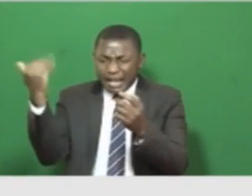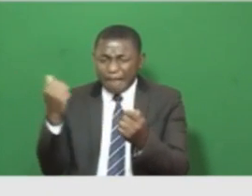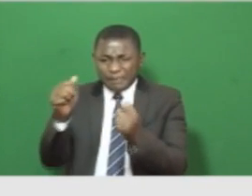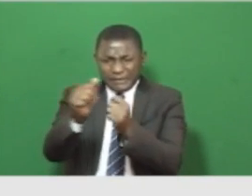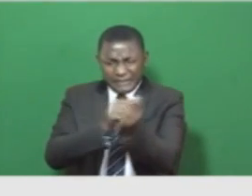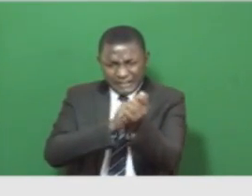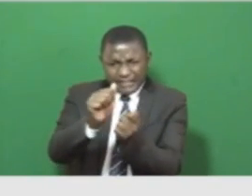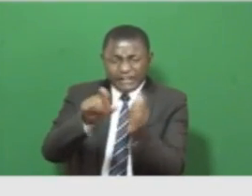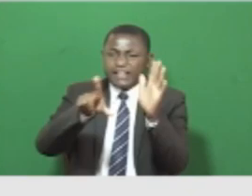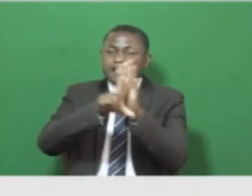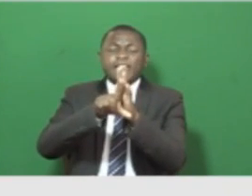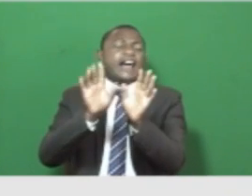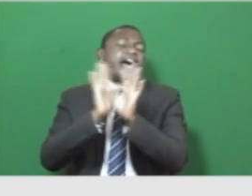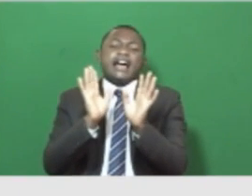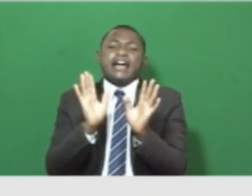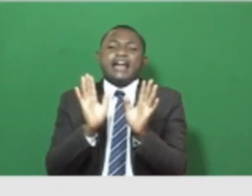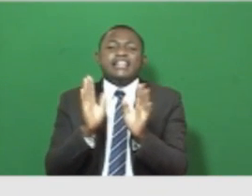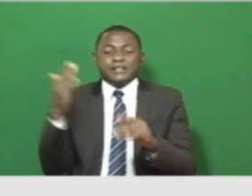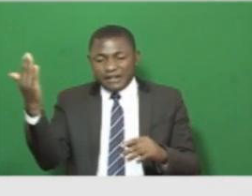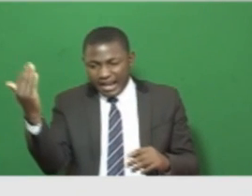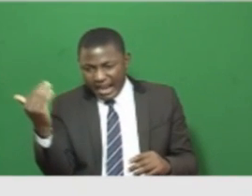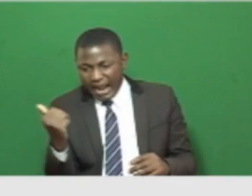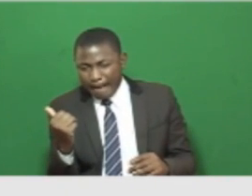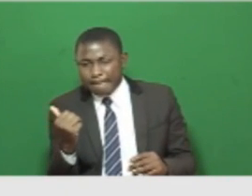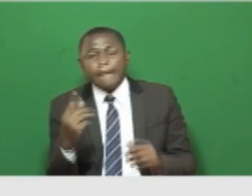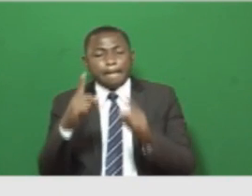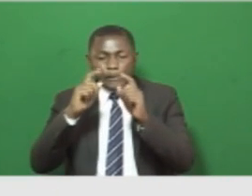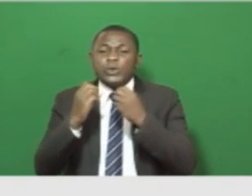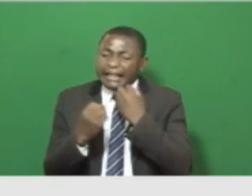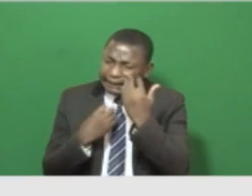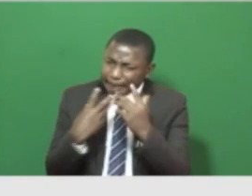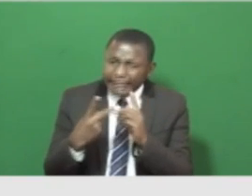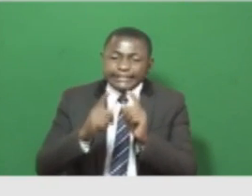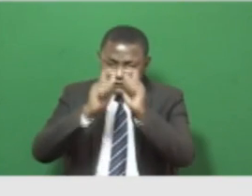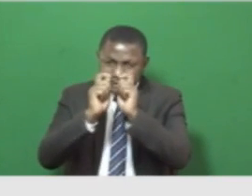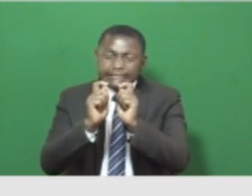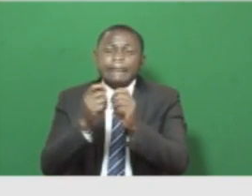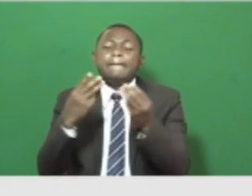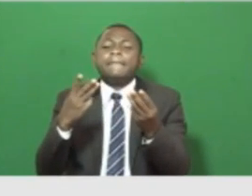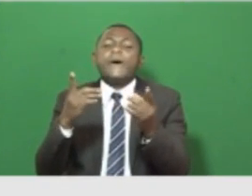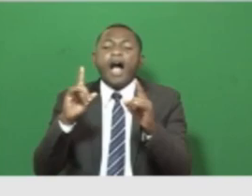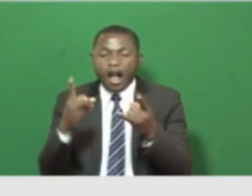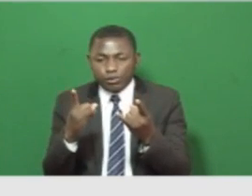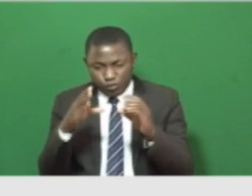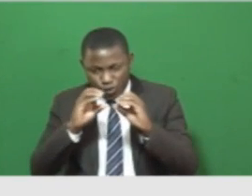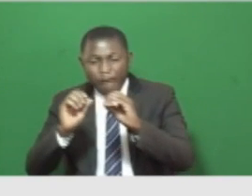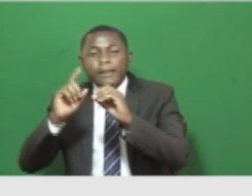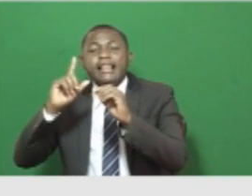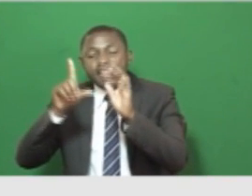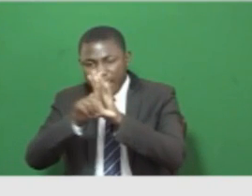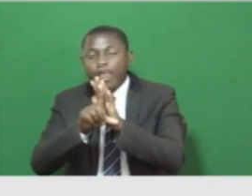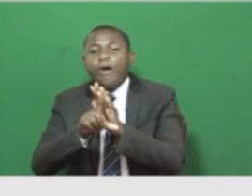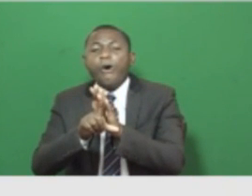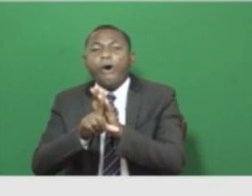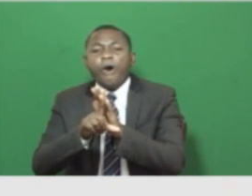Musafunge kuti ndakauya kuparadza murayiro kana vaprofita. Handina kuuya kuparadza asi kuzadzisa. Nekuti zviro